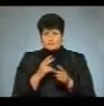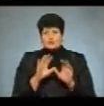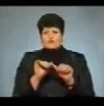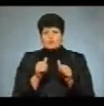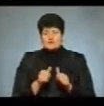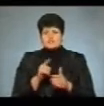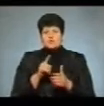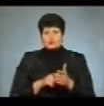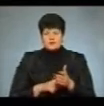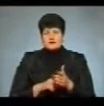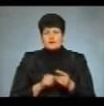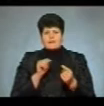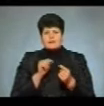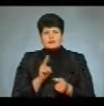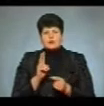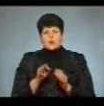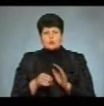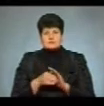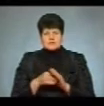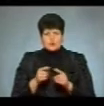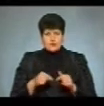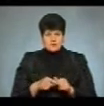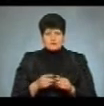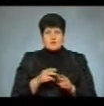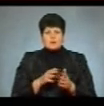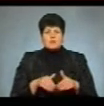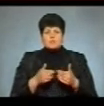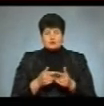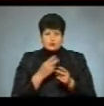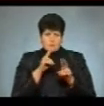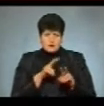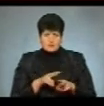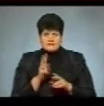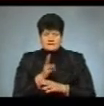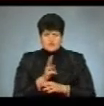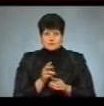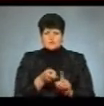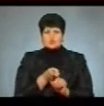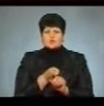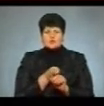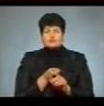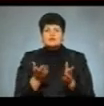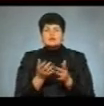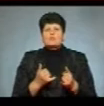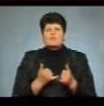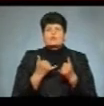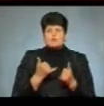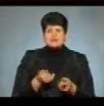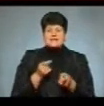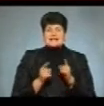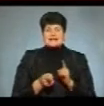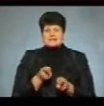нові, в тому числі, антикорупційні органи. Я пропоную зараз переглянути відеоматеріал. У нас є готовий стосовно того, які ж повноваження